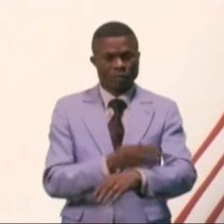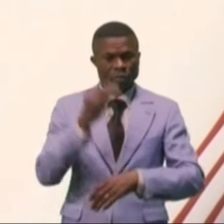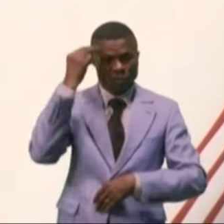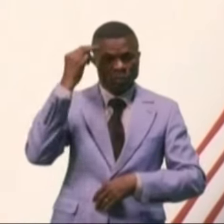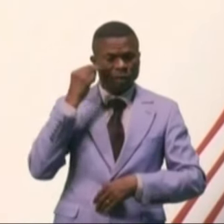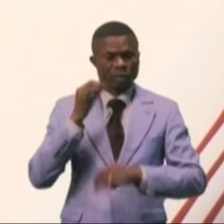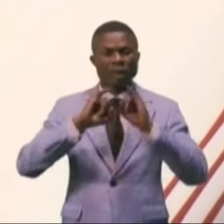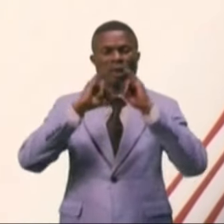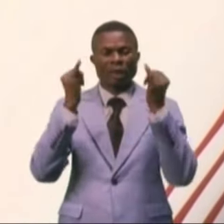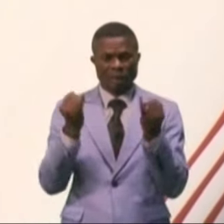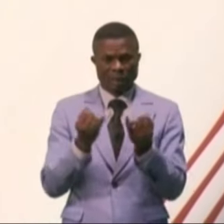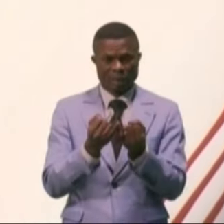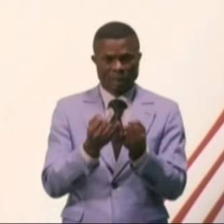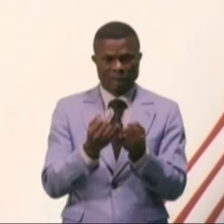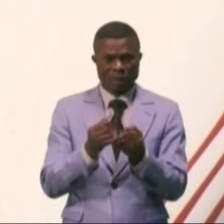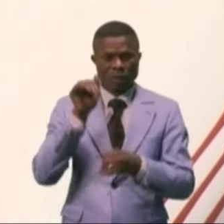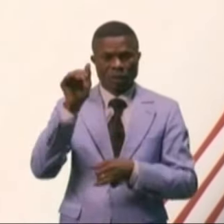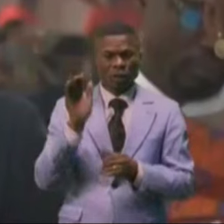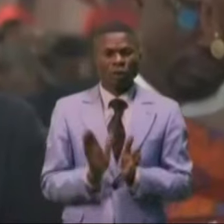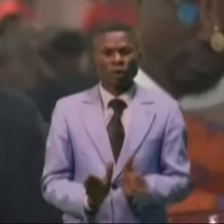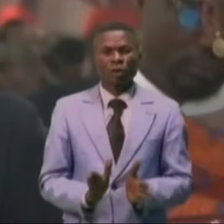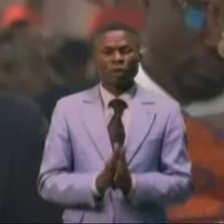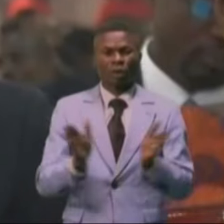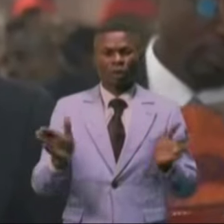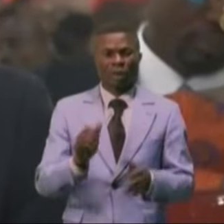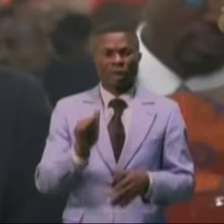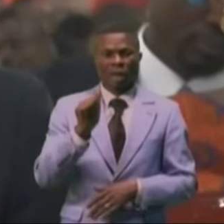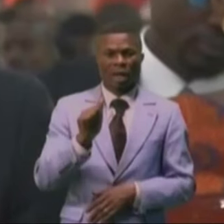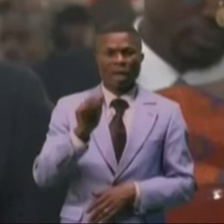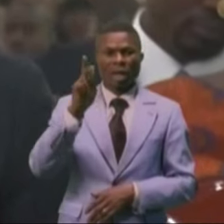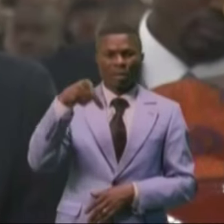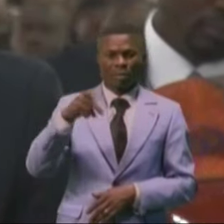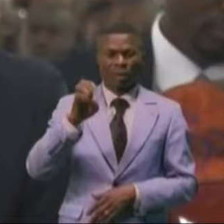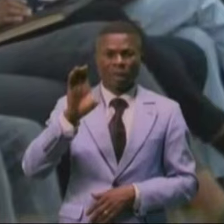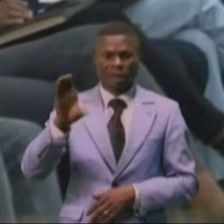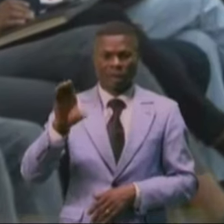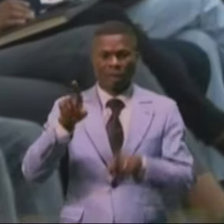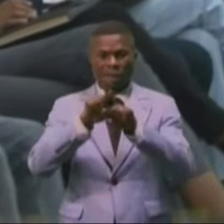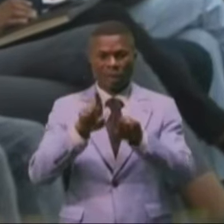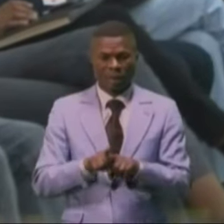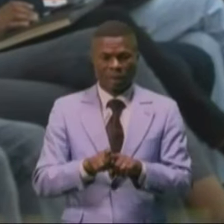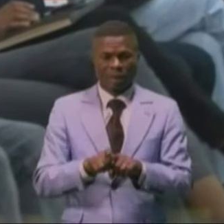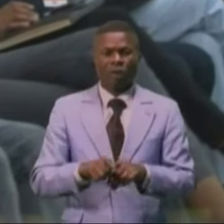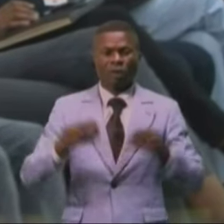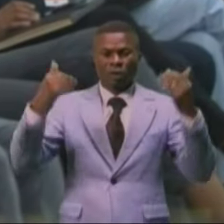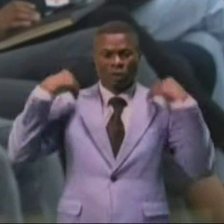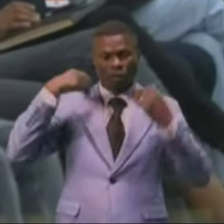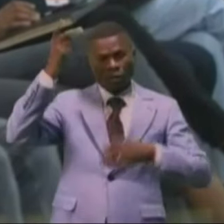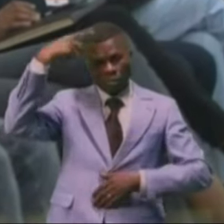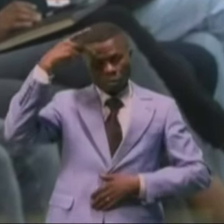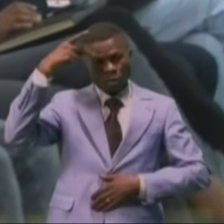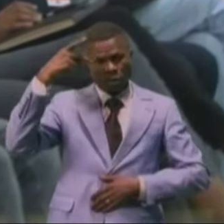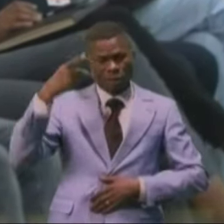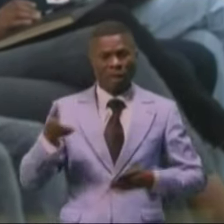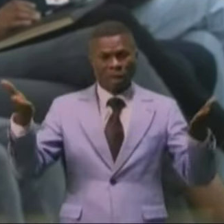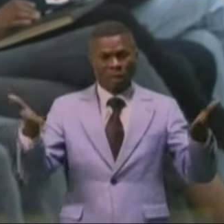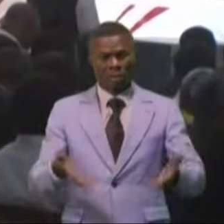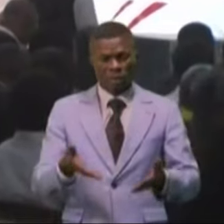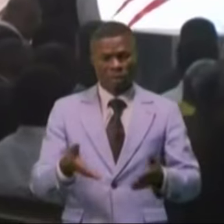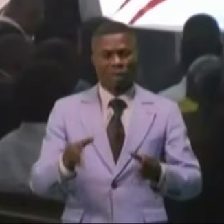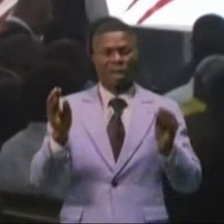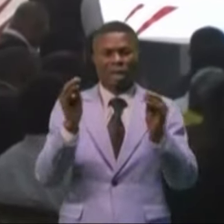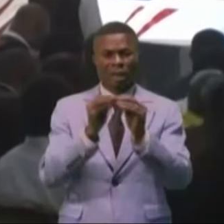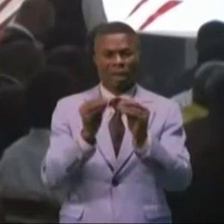l'Industrie aussi, le directeur général de l'APCLC, ainsi que personnalité politique, participe à cette